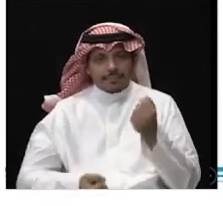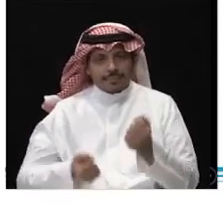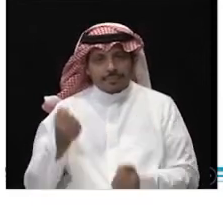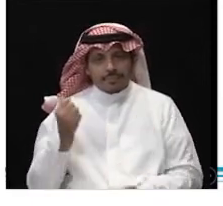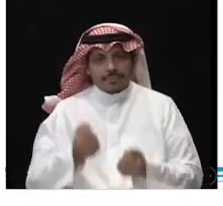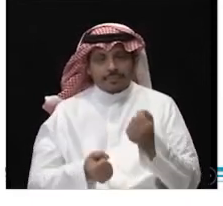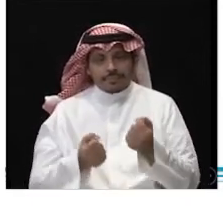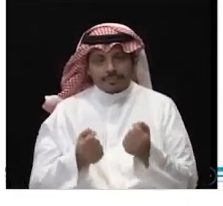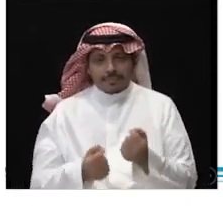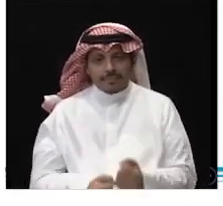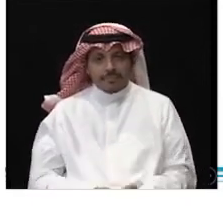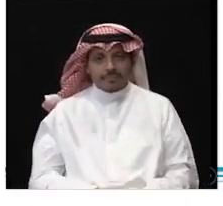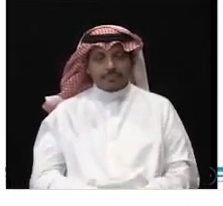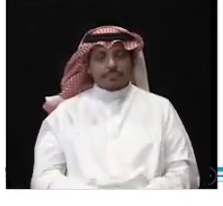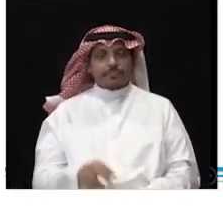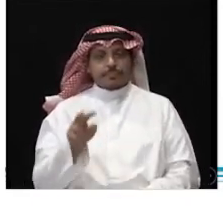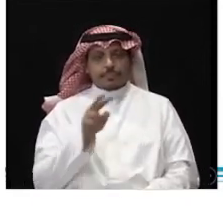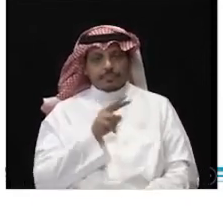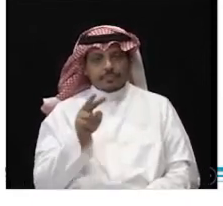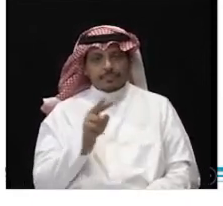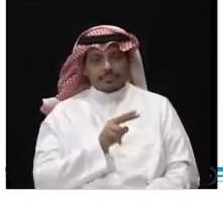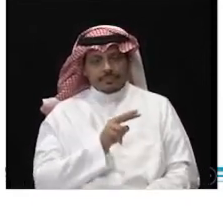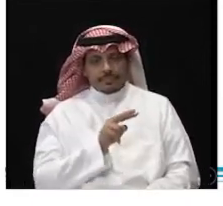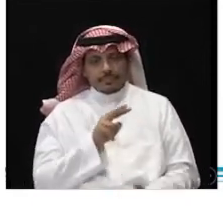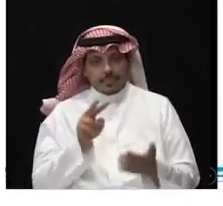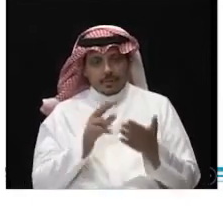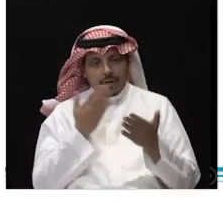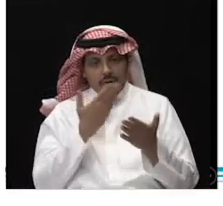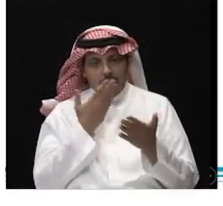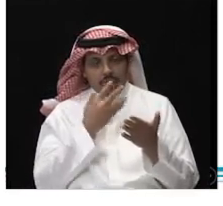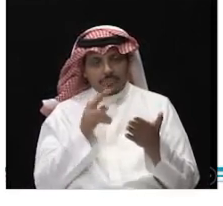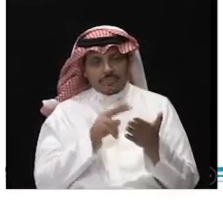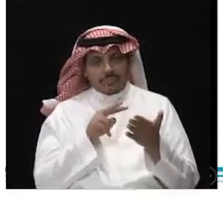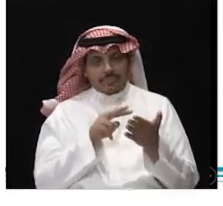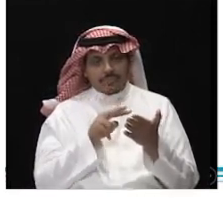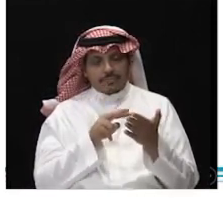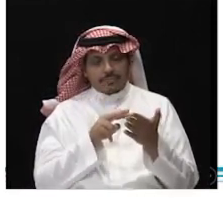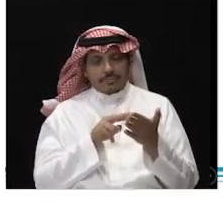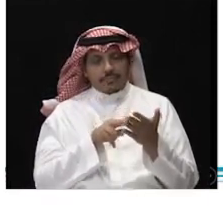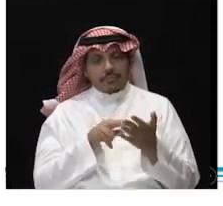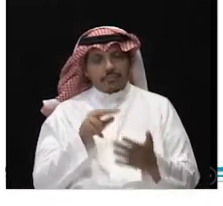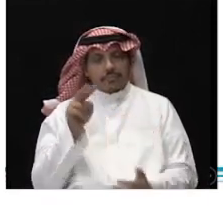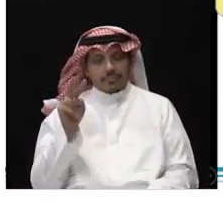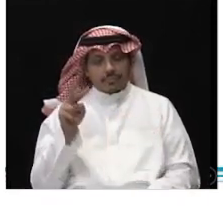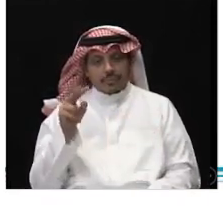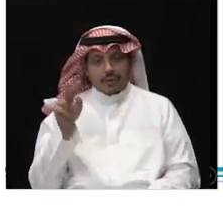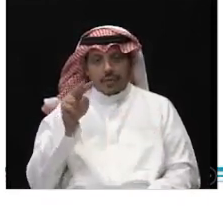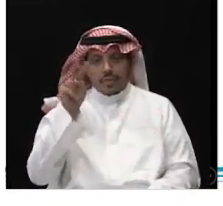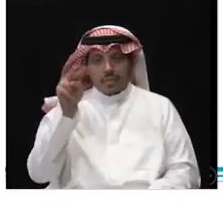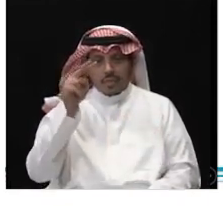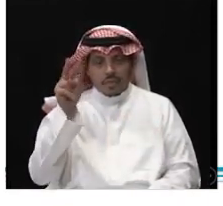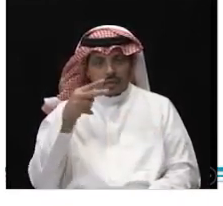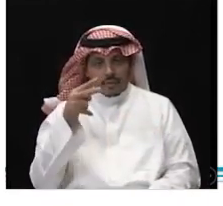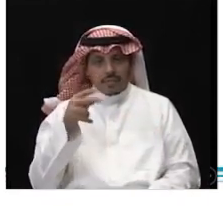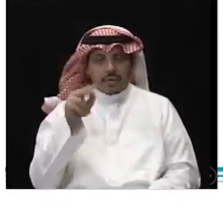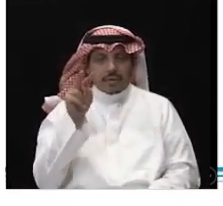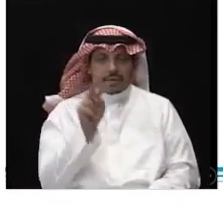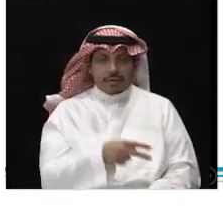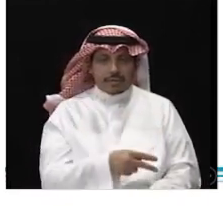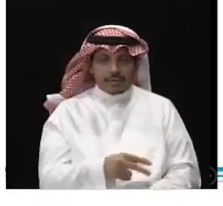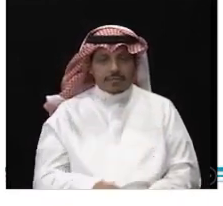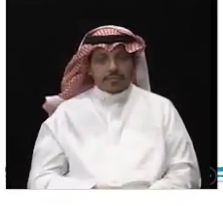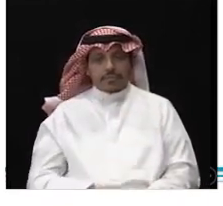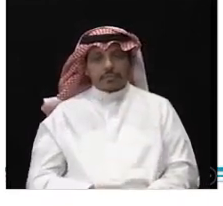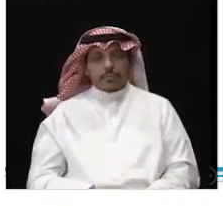سيارة، أحسنتم، أقرأها الآن مع تنوين الضم، تنوين الكسر، تنوين